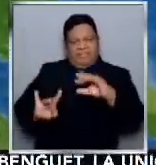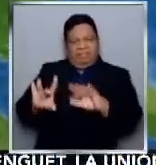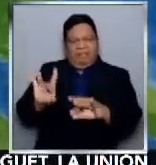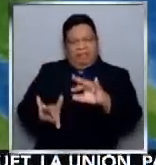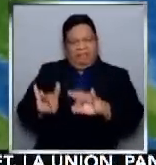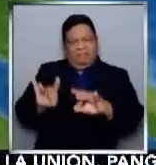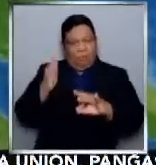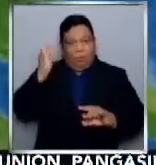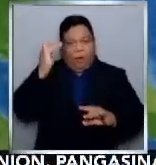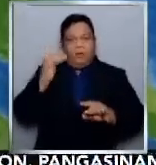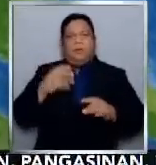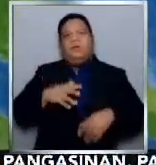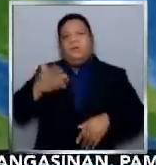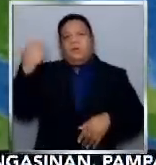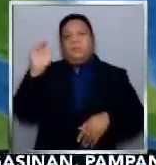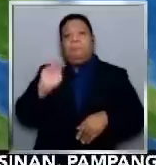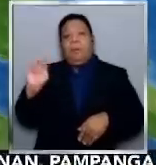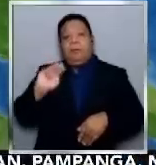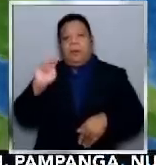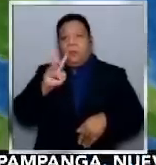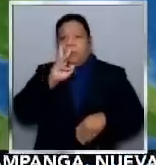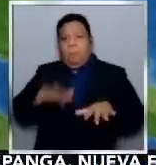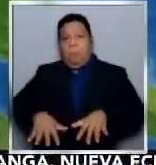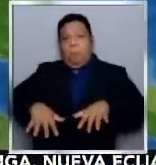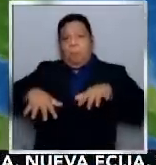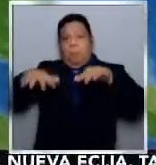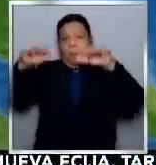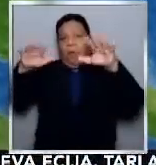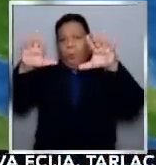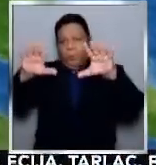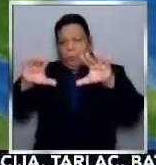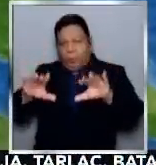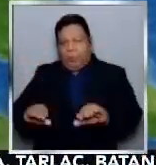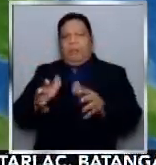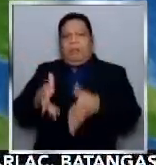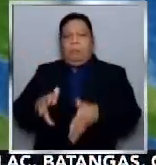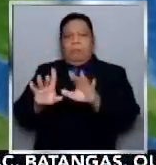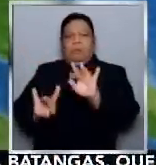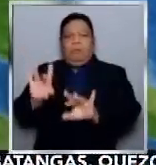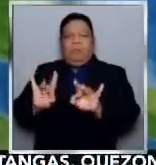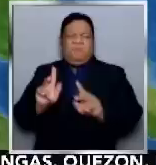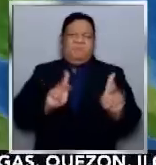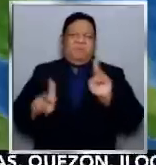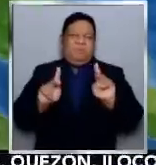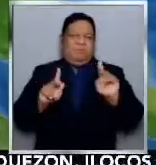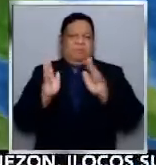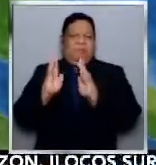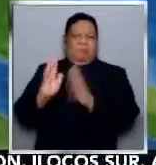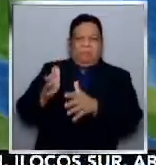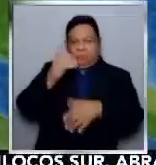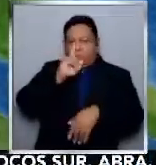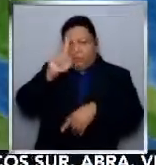lagpas taong baha nitong Lunes. Ang ilang residente napilitan ng iwan ang kanilang inuupahan. nakapagpalala raw sa baha. Ang mga